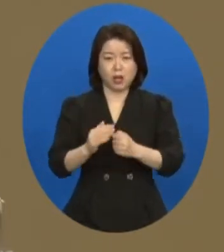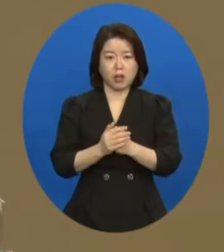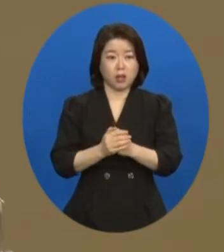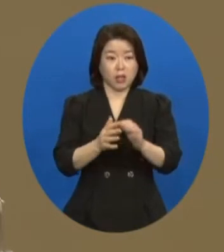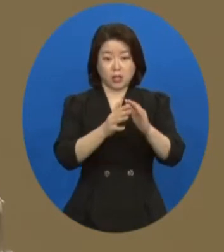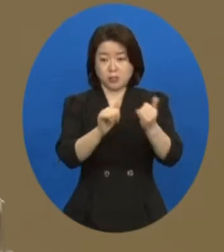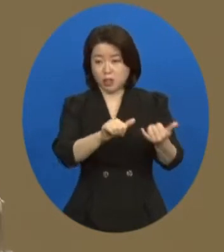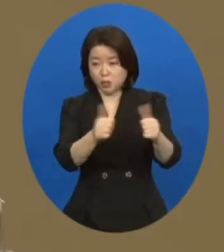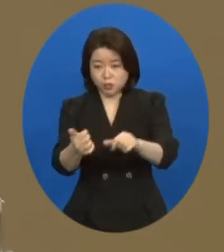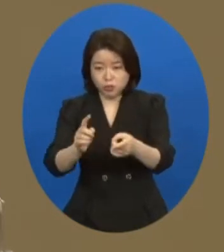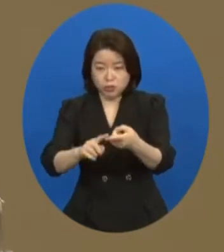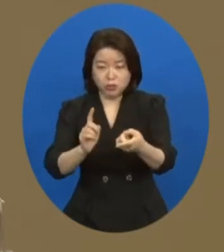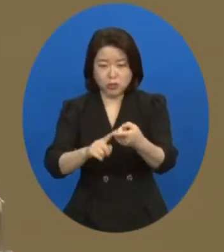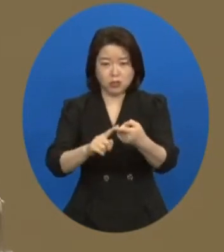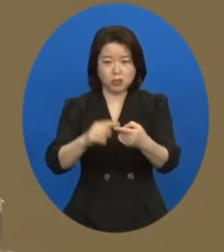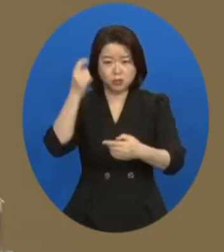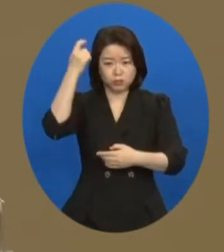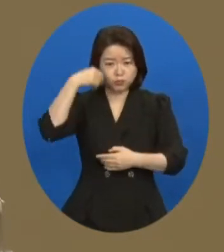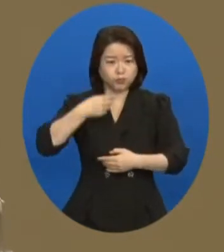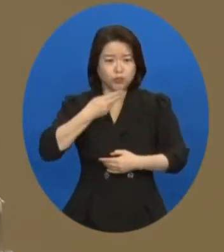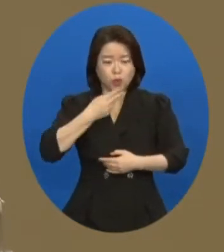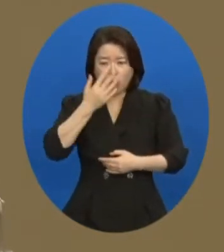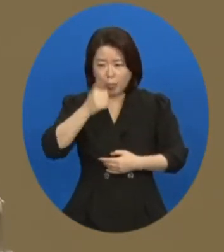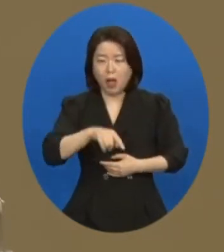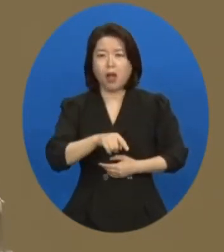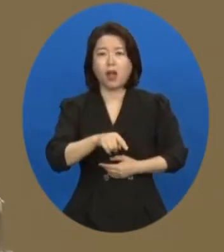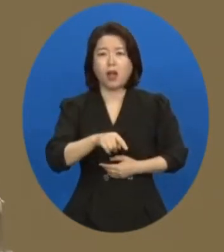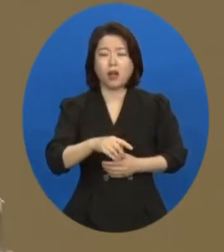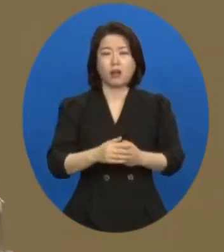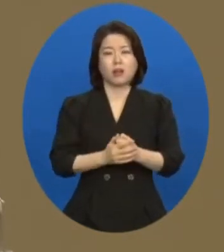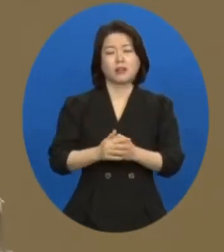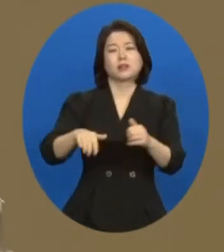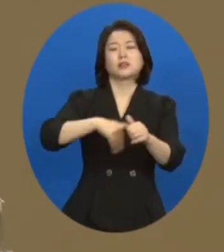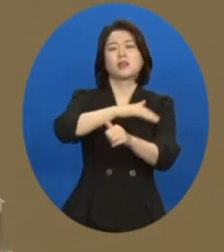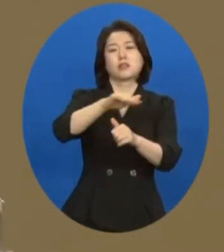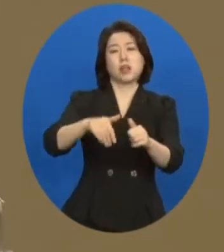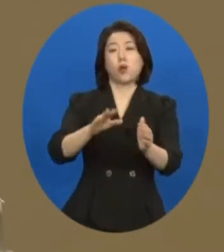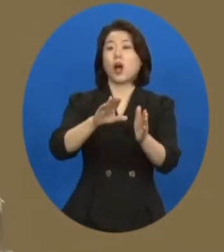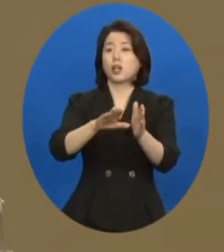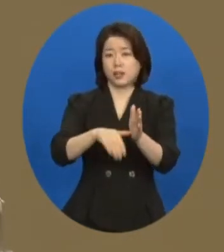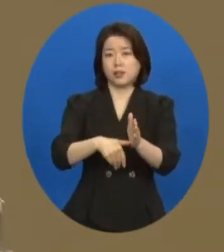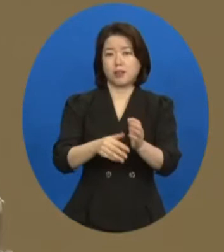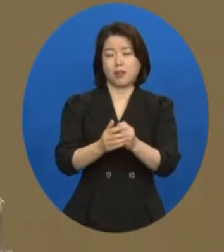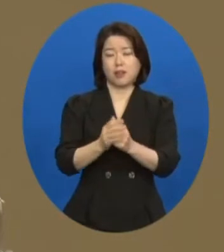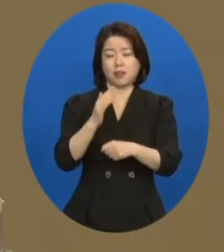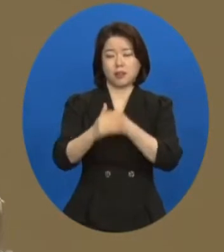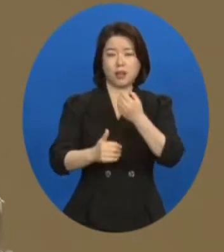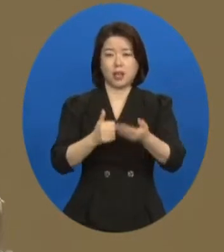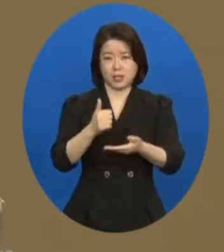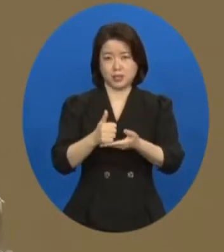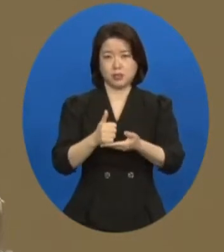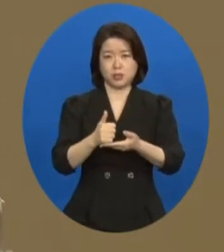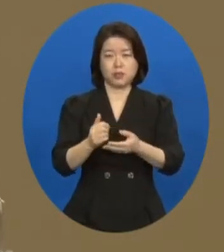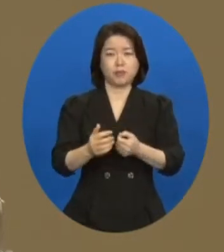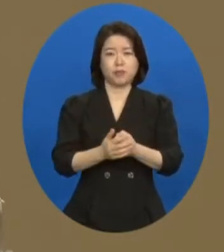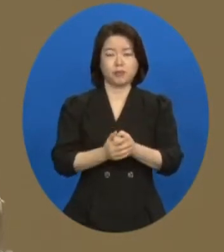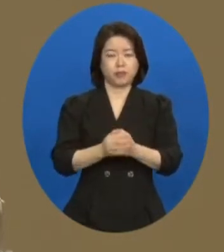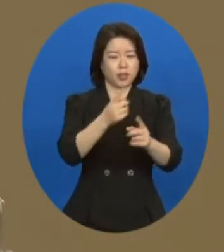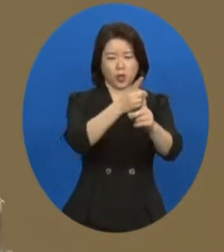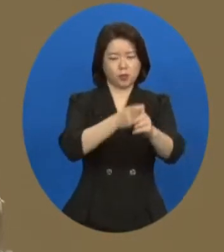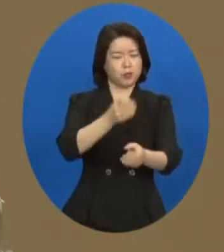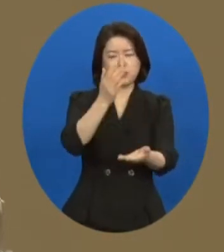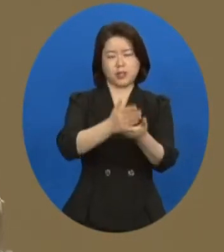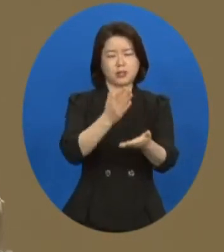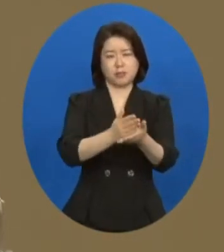무감각해지고 이어 있겠습니까 그런 상황에서 하나님은 복수를 하지